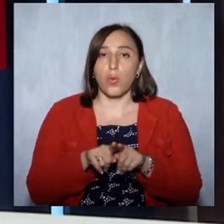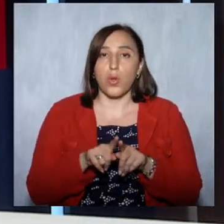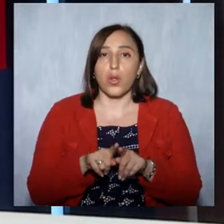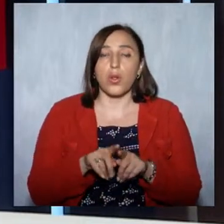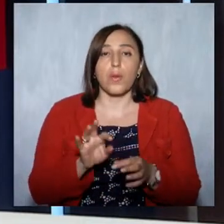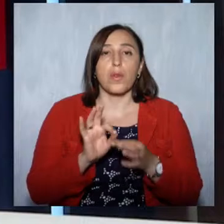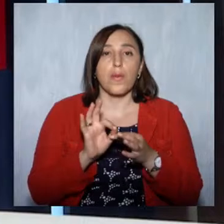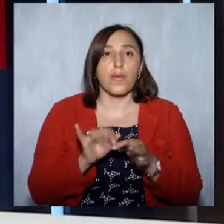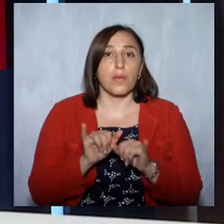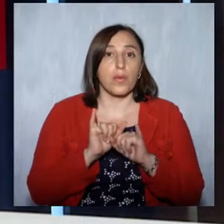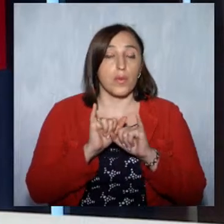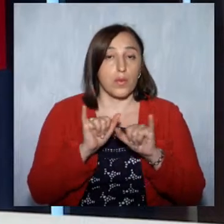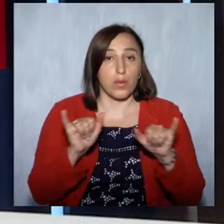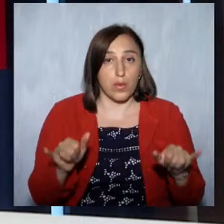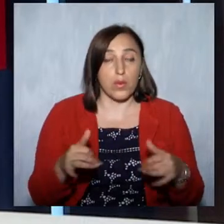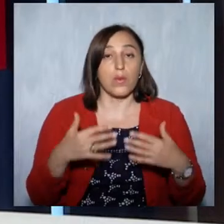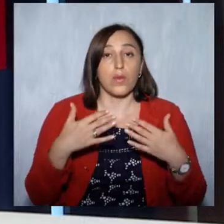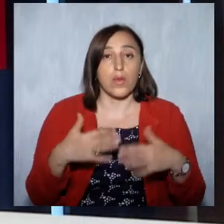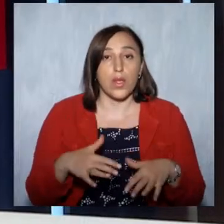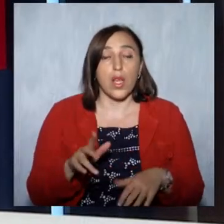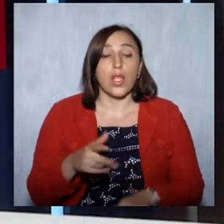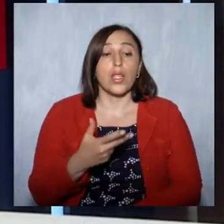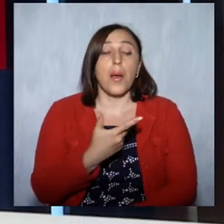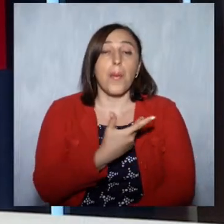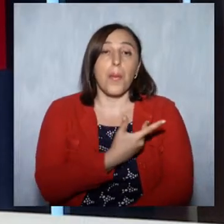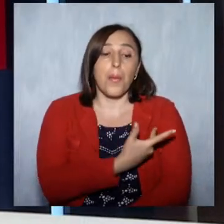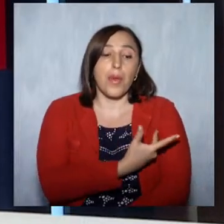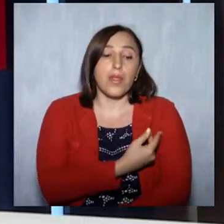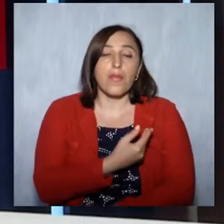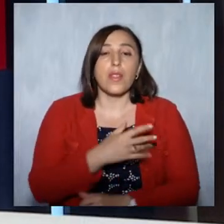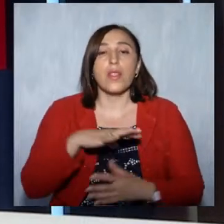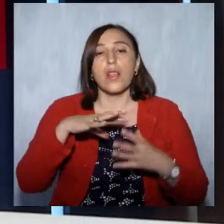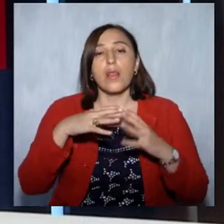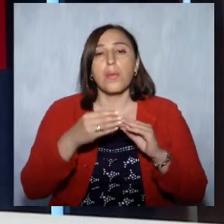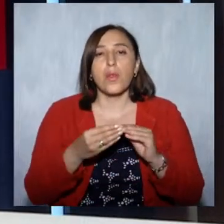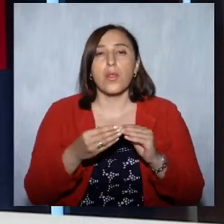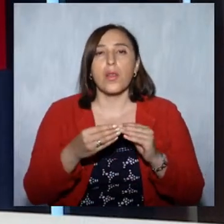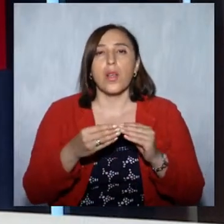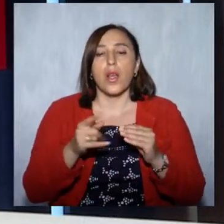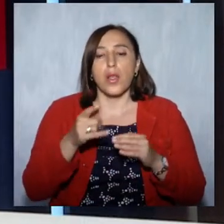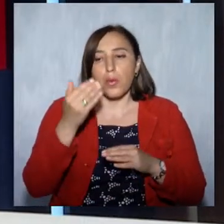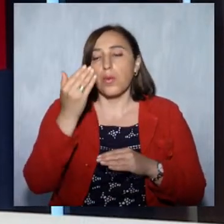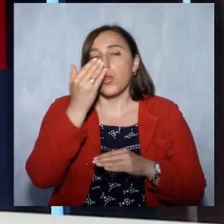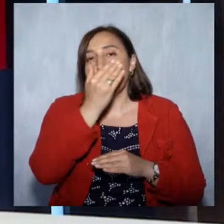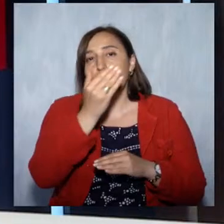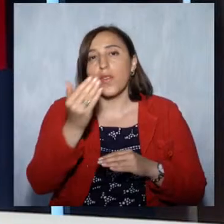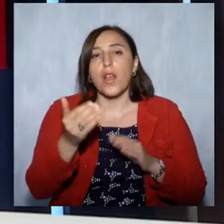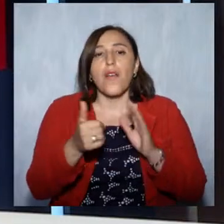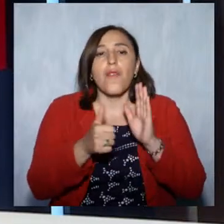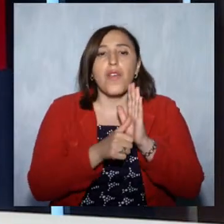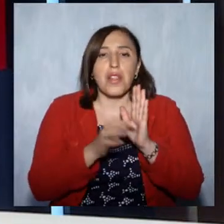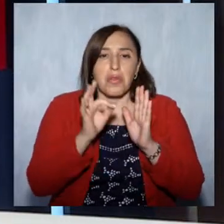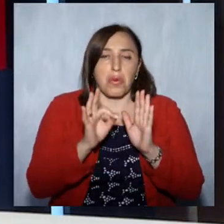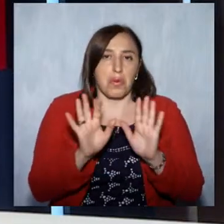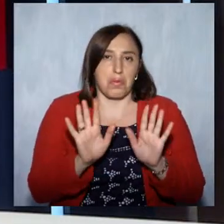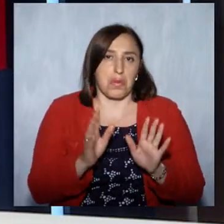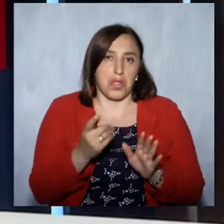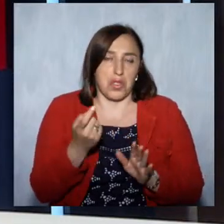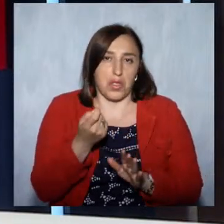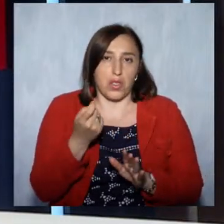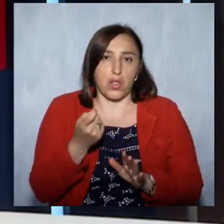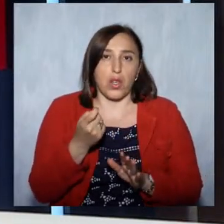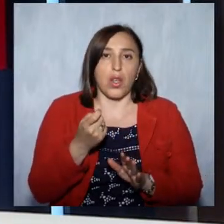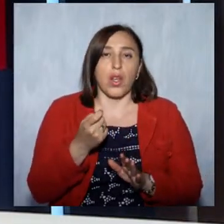է լարվում համաճարակային վիճակը։ Պատվաստվածների ընդհանուր թիվը չի հասնում բնակչության թվի անգամ 6%-ին։ Աճում